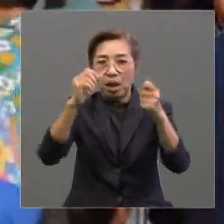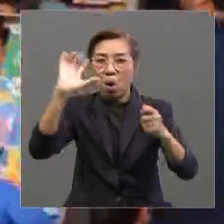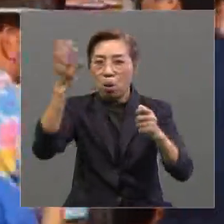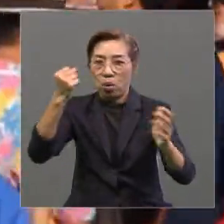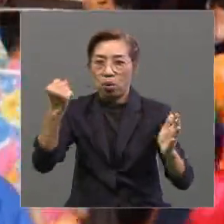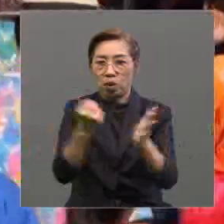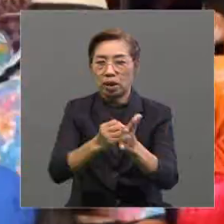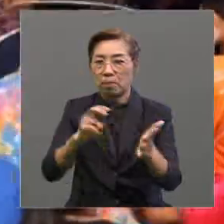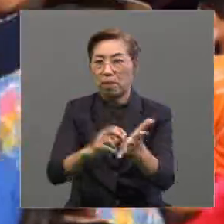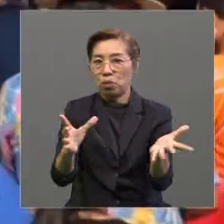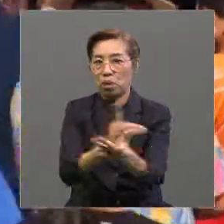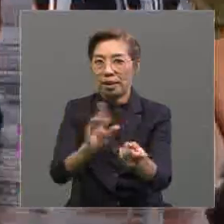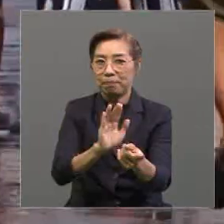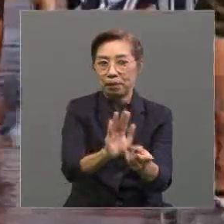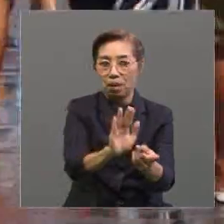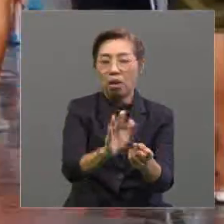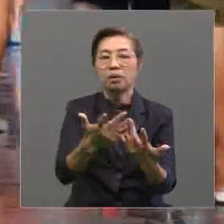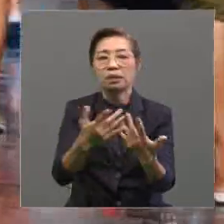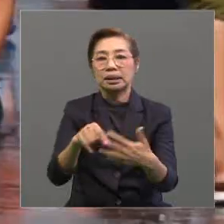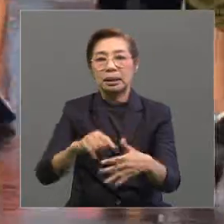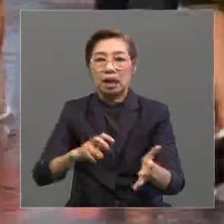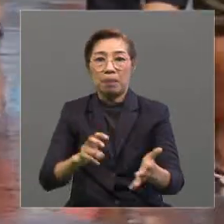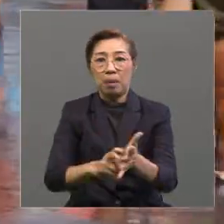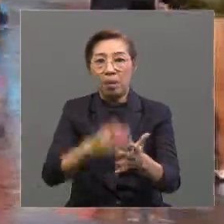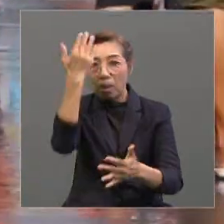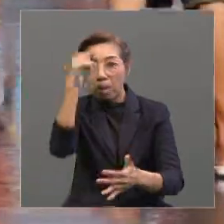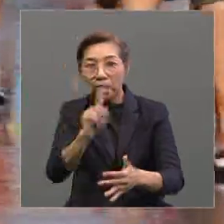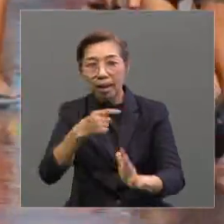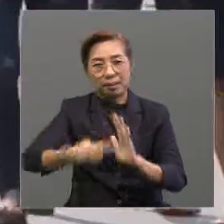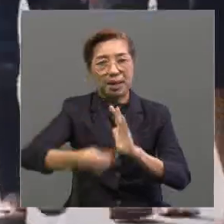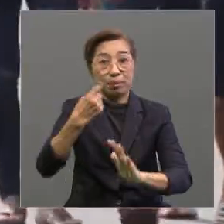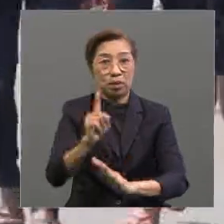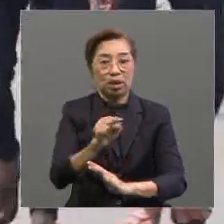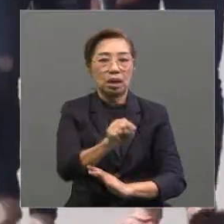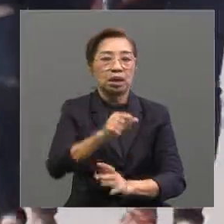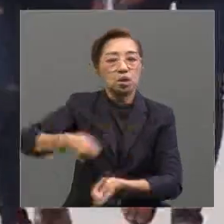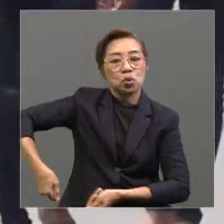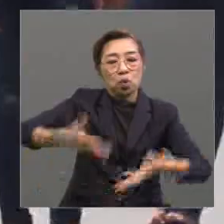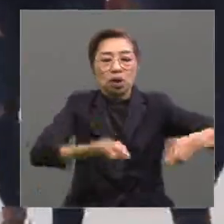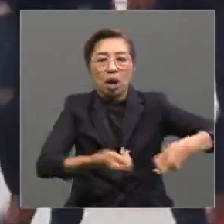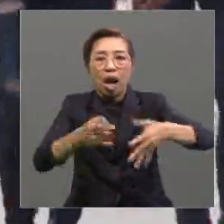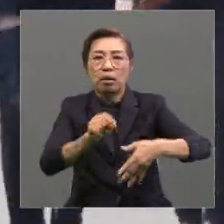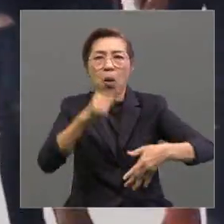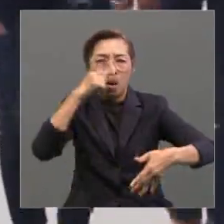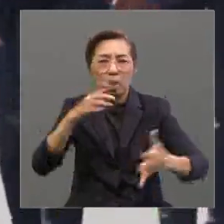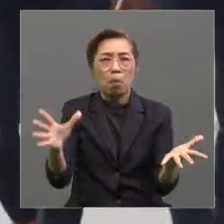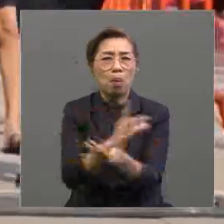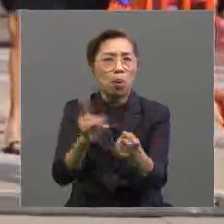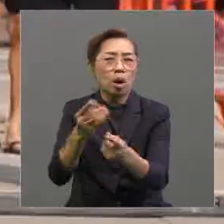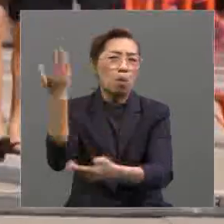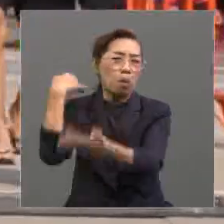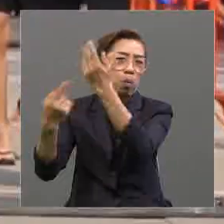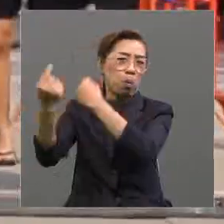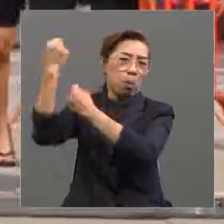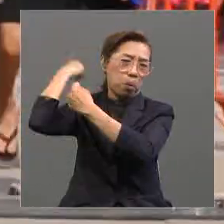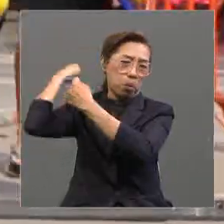เป็นมรดกวัฒนธรรมที่จับต้องไม่ได้ของมนุษยชาติเนี่ยหลักๆก็คือว่าสงกรานต์เป็นประเพณีเก่าแก่ของไทยที่สืบทอดมาตั้ง